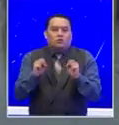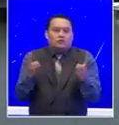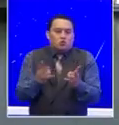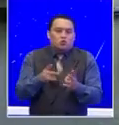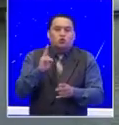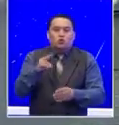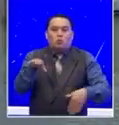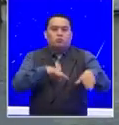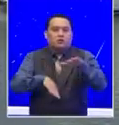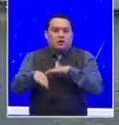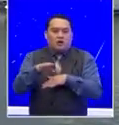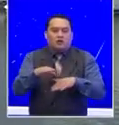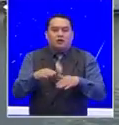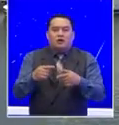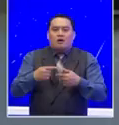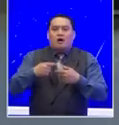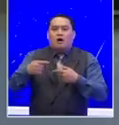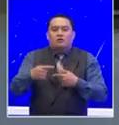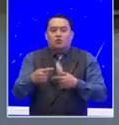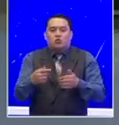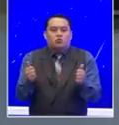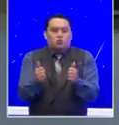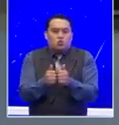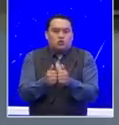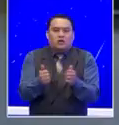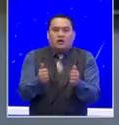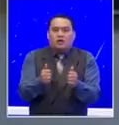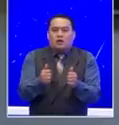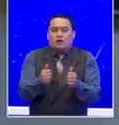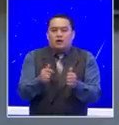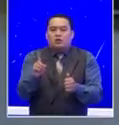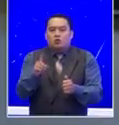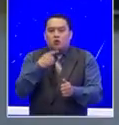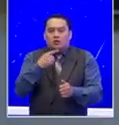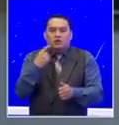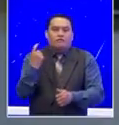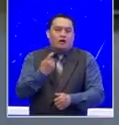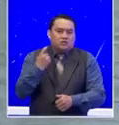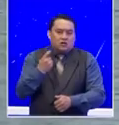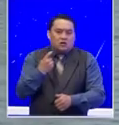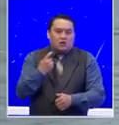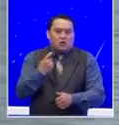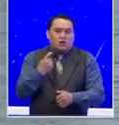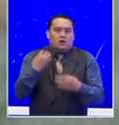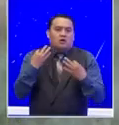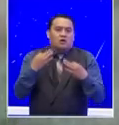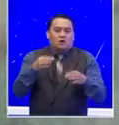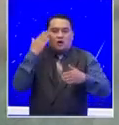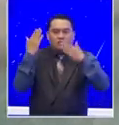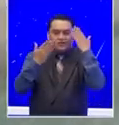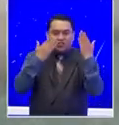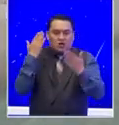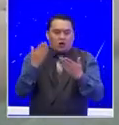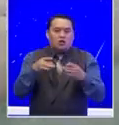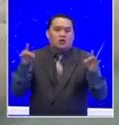те, кто идут плавать, находились в отдалении от людей, лежащих на пляже под зонтиками, говорят владельцы пляжей. Доступ в увеселительные